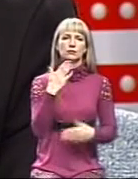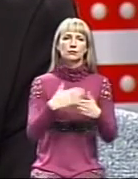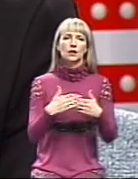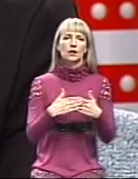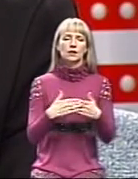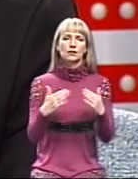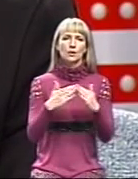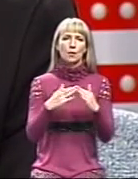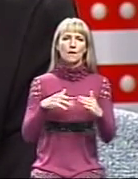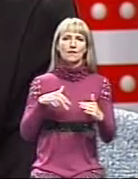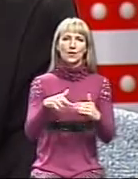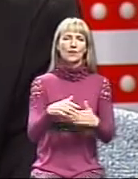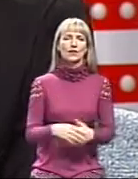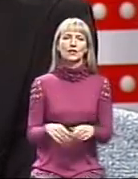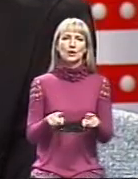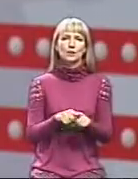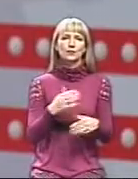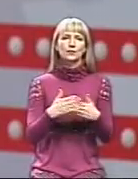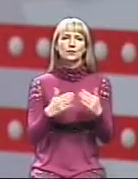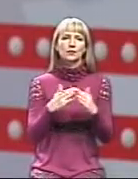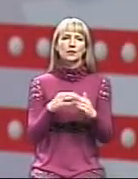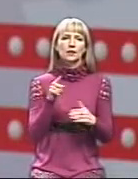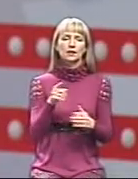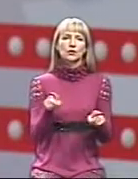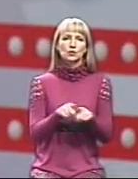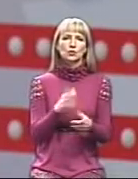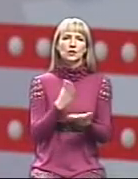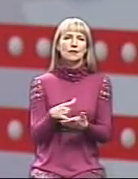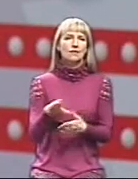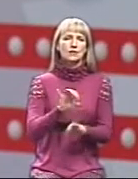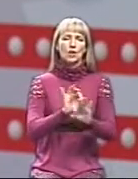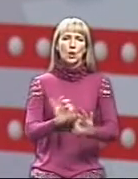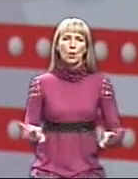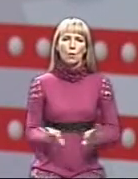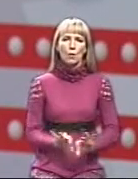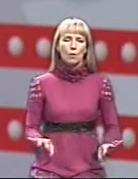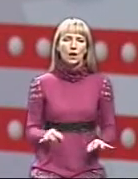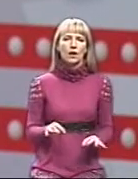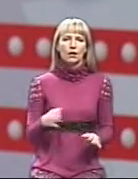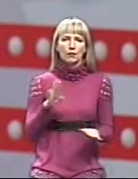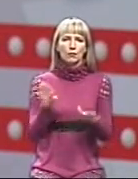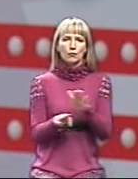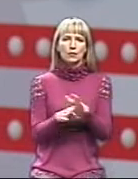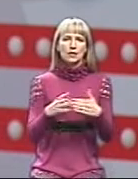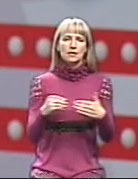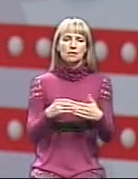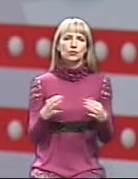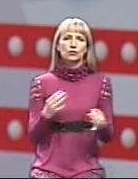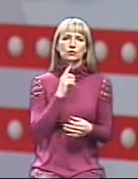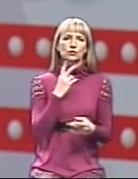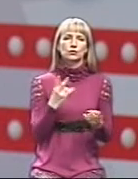під'їздом. Ну, теж ж, возле під'їздів, домів, там ж теж ці всі комунікації. В принципі, нічого складного. Він може обратитися в